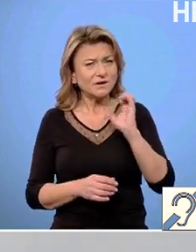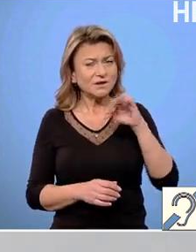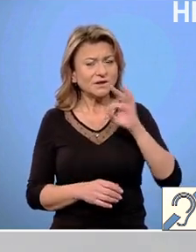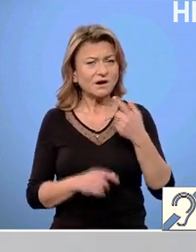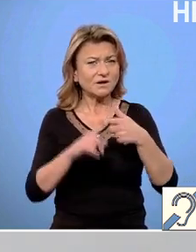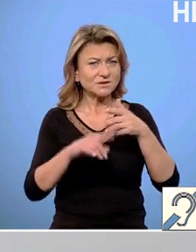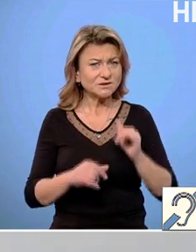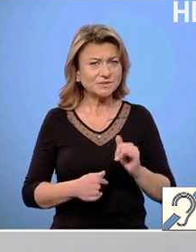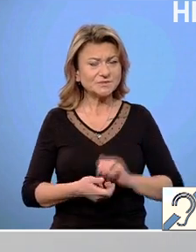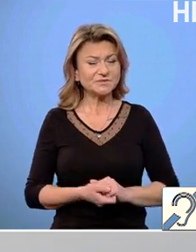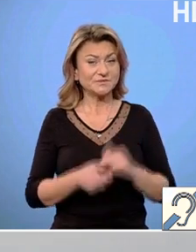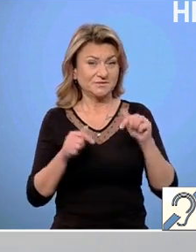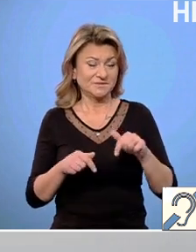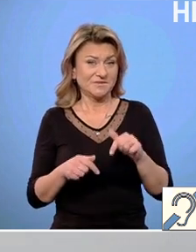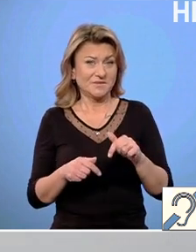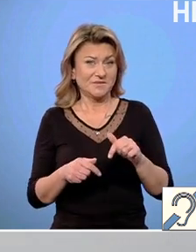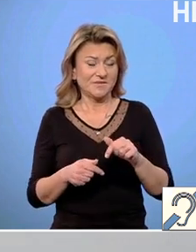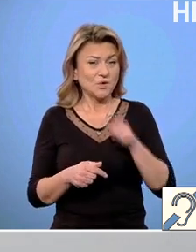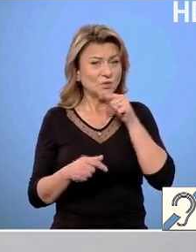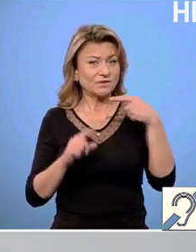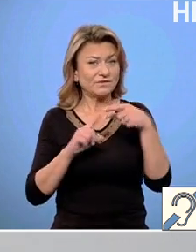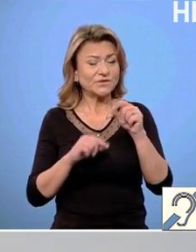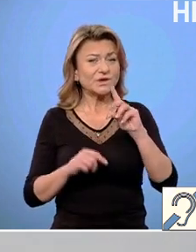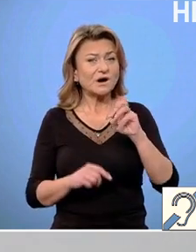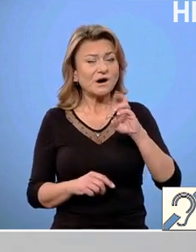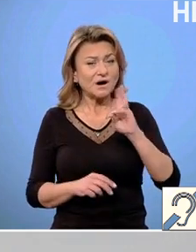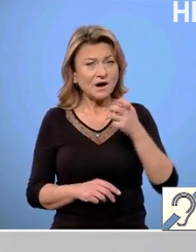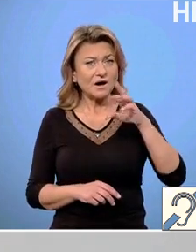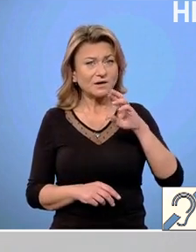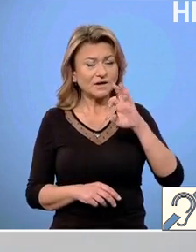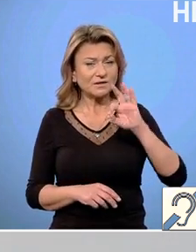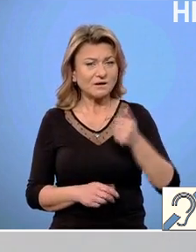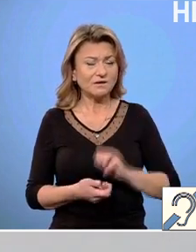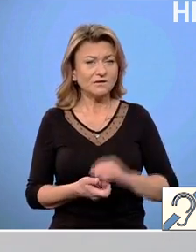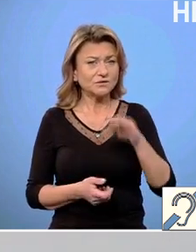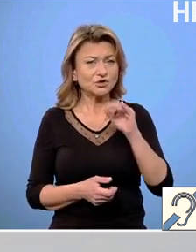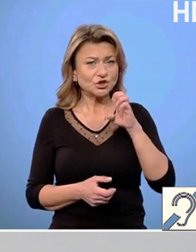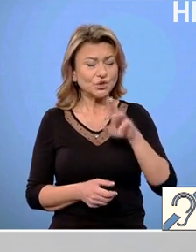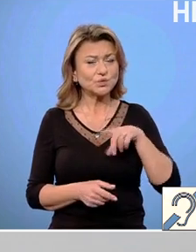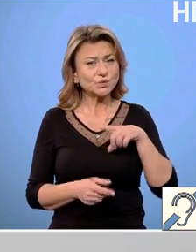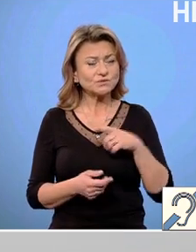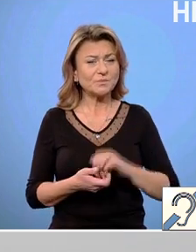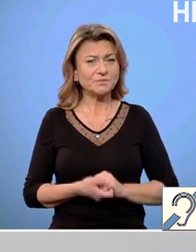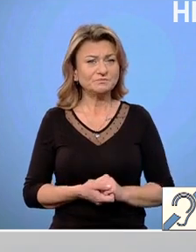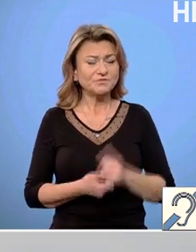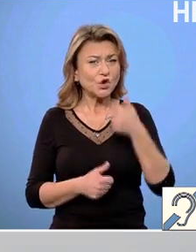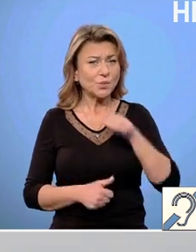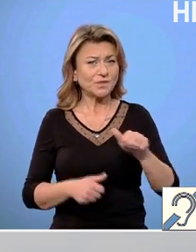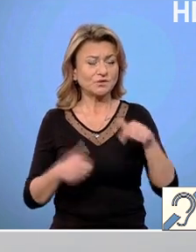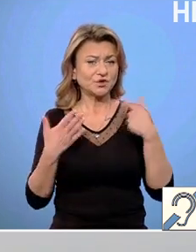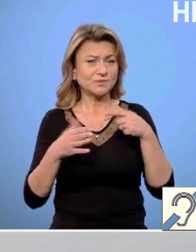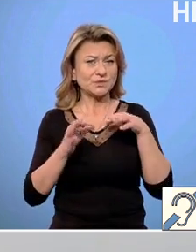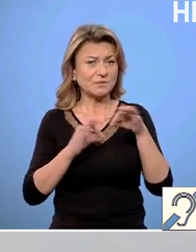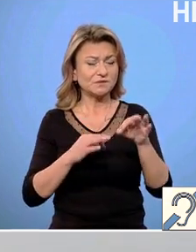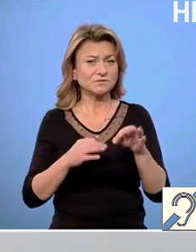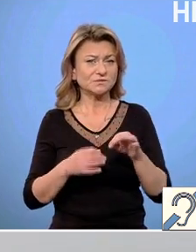excelentă ca să urcăm aici la vârful Harghita Ciceu. Suntem la altitudine de 1700 de